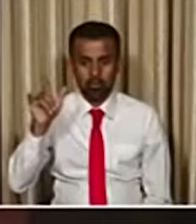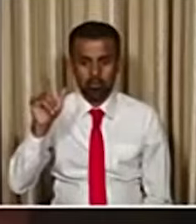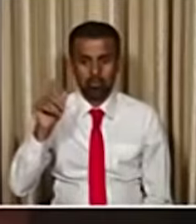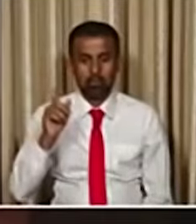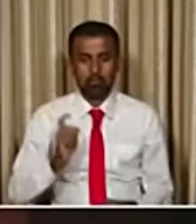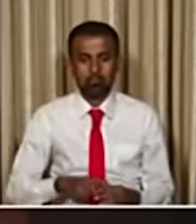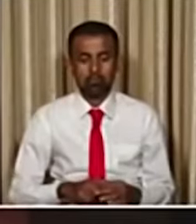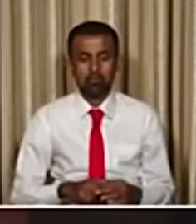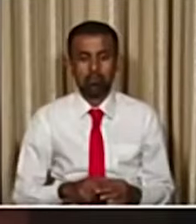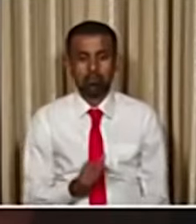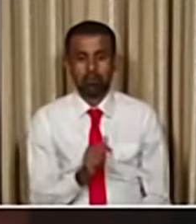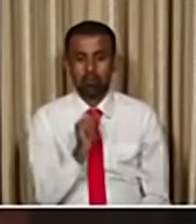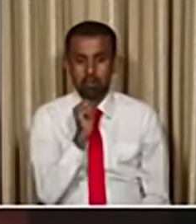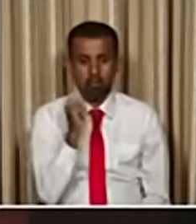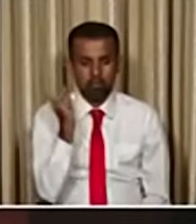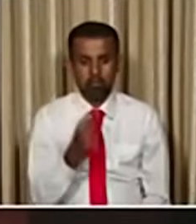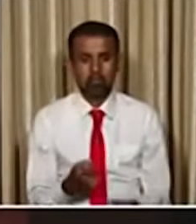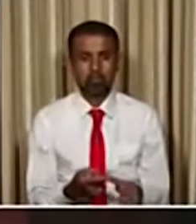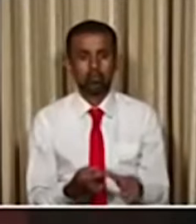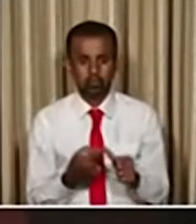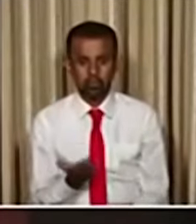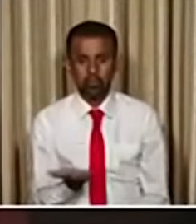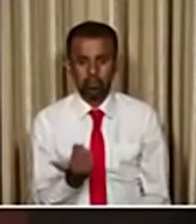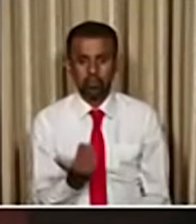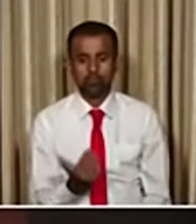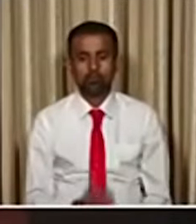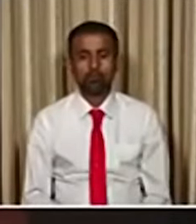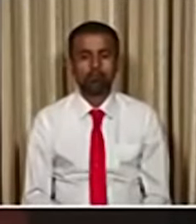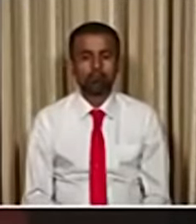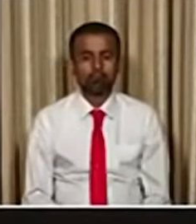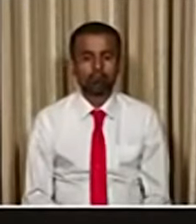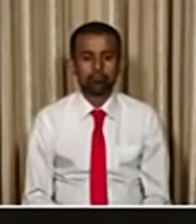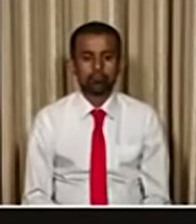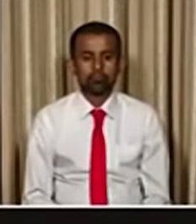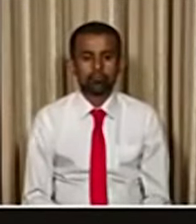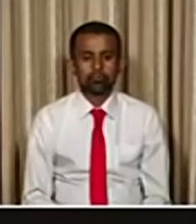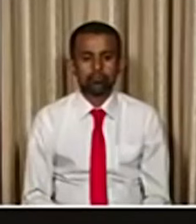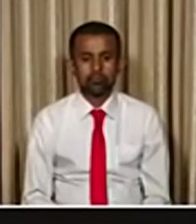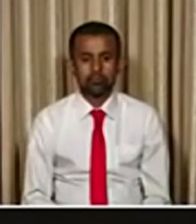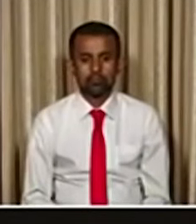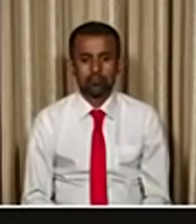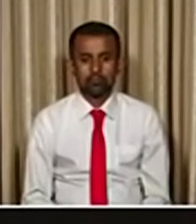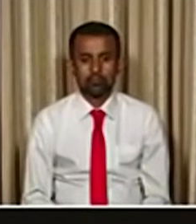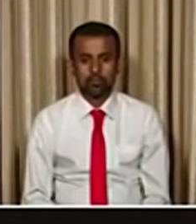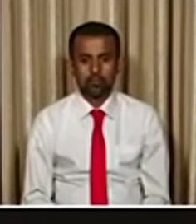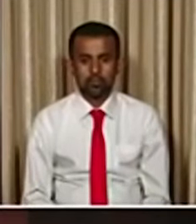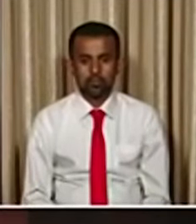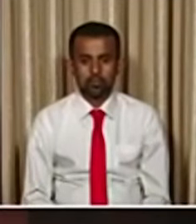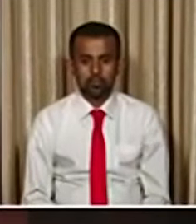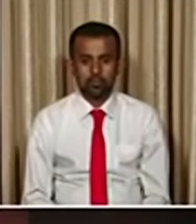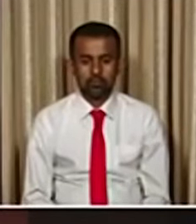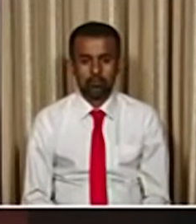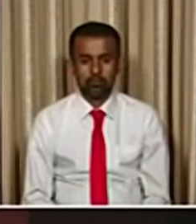ප්‍රශ්නය මහ පොළොවේ හොයලා බලලා මේකට විසඳුමක් ලබා දෙන්න කියලා මම ඉල්ලීමක් කරා. ප්‍රශ්නයක් අහන්න ඔය විදිහට නෑ. මම මේ